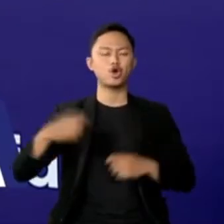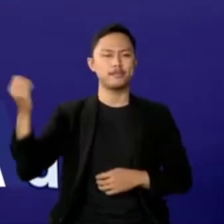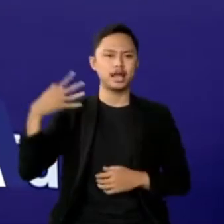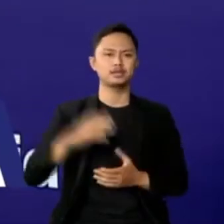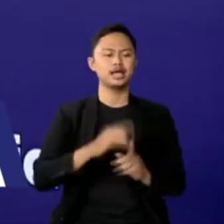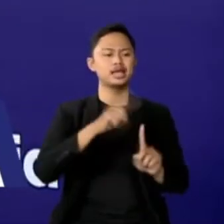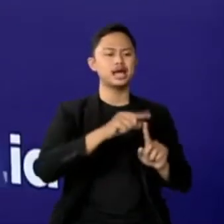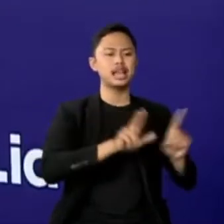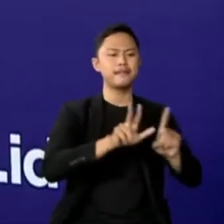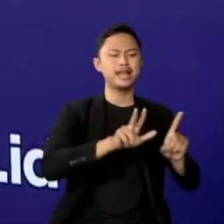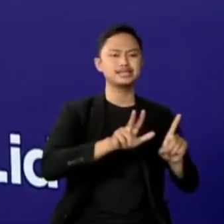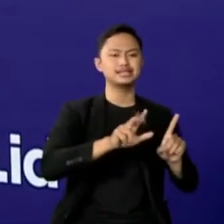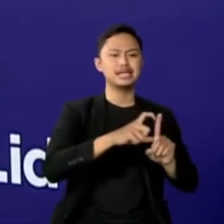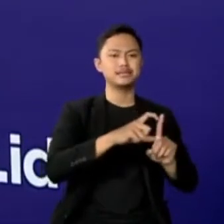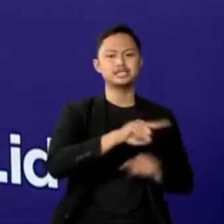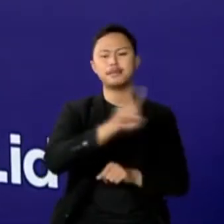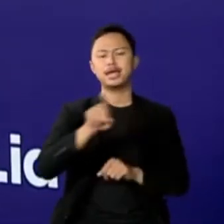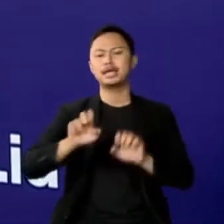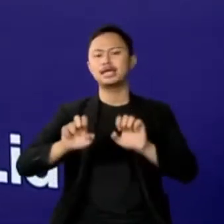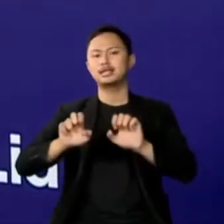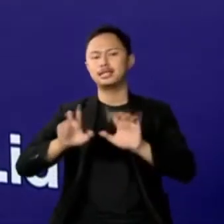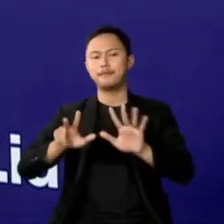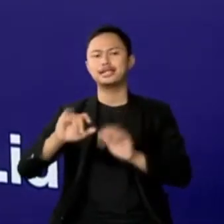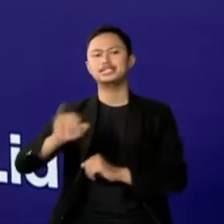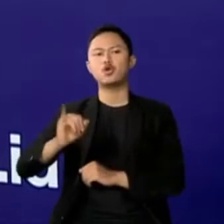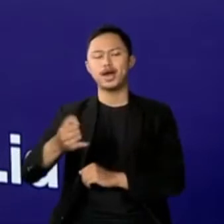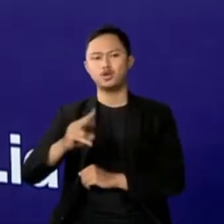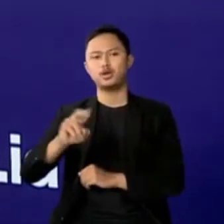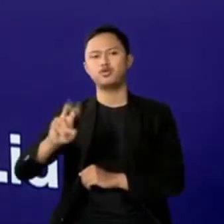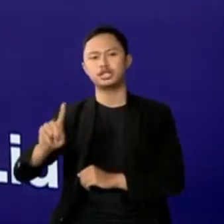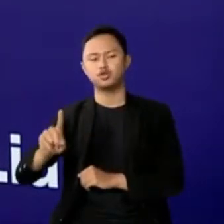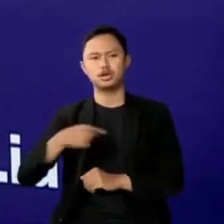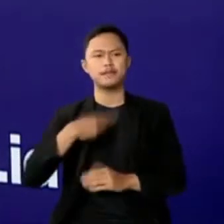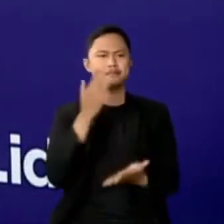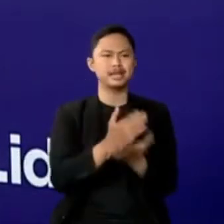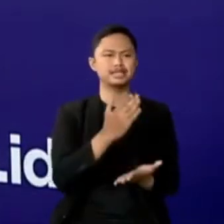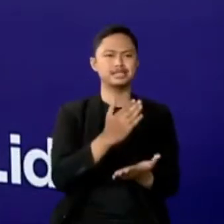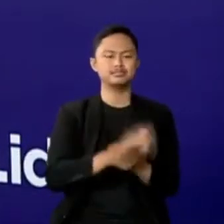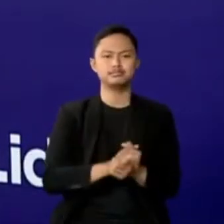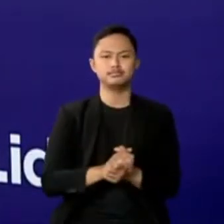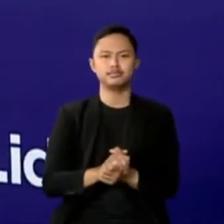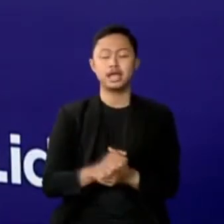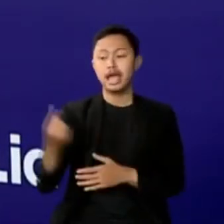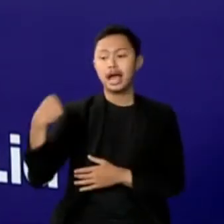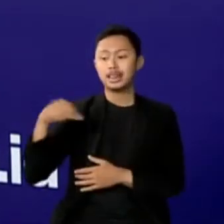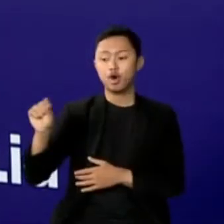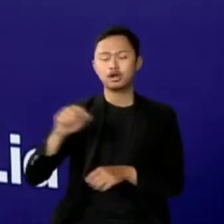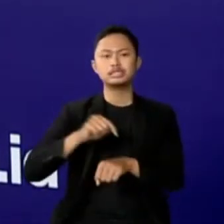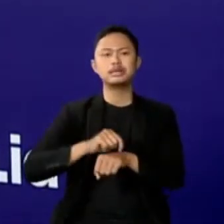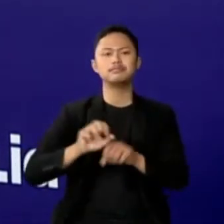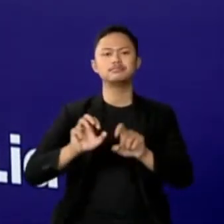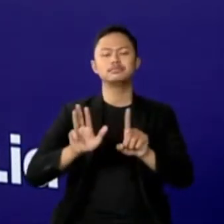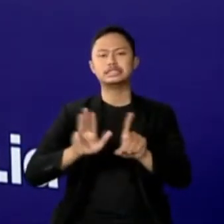delapan Januari dari kami batasi sampai jam 20 satu perkantoran sampai jam 09.00 belas